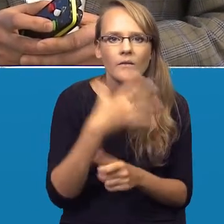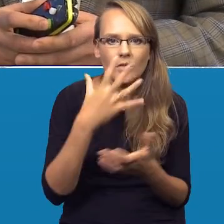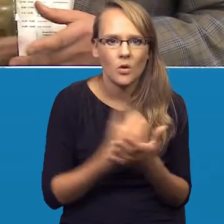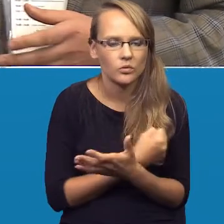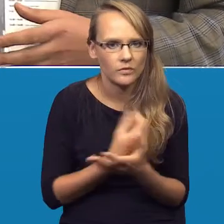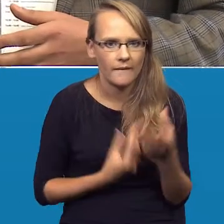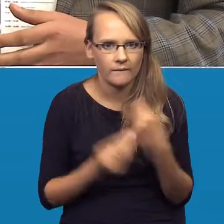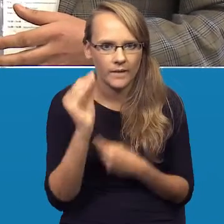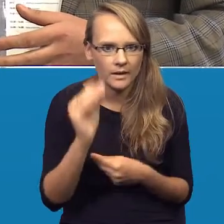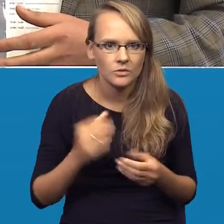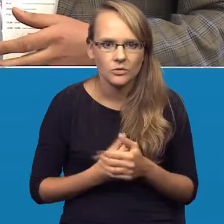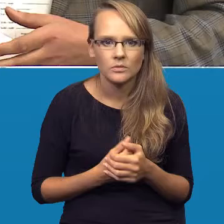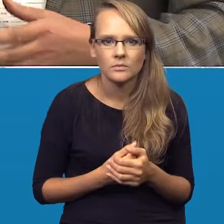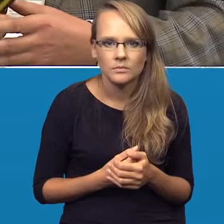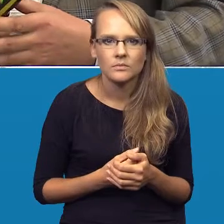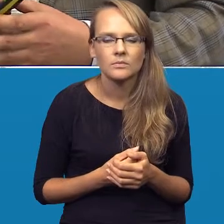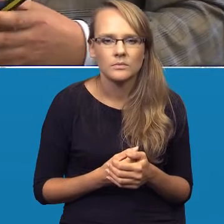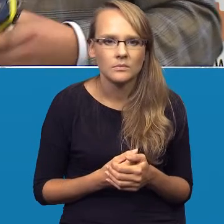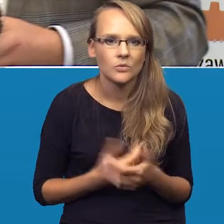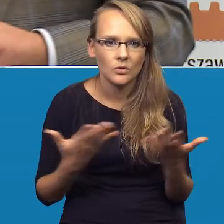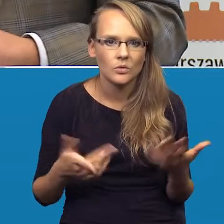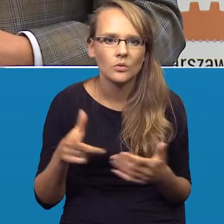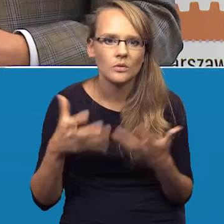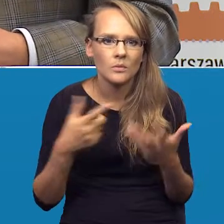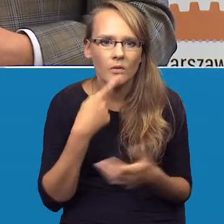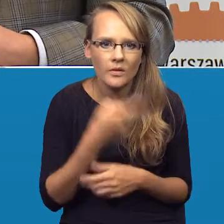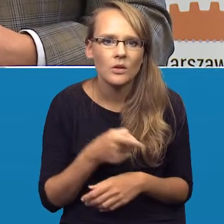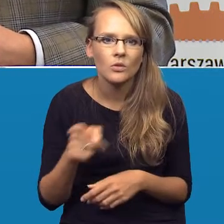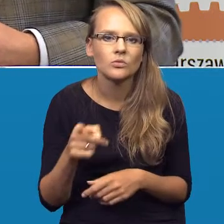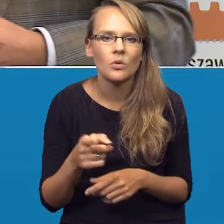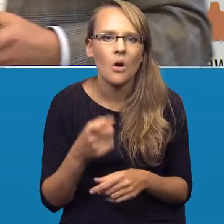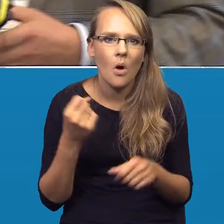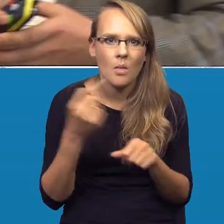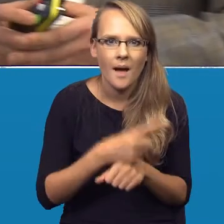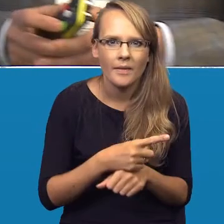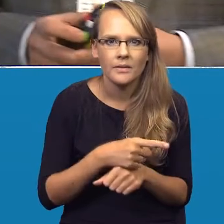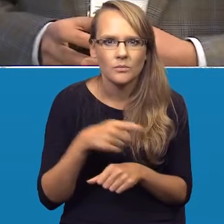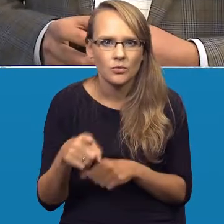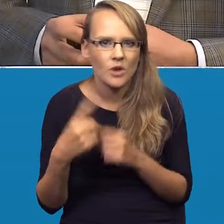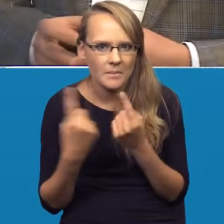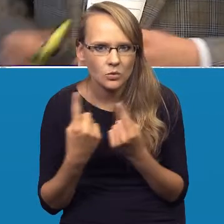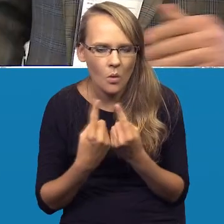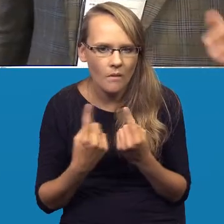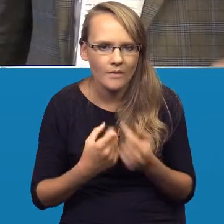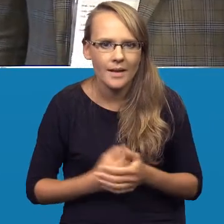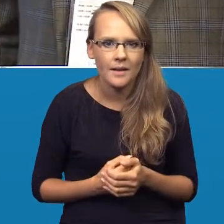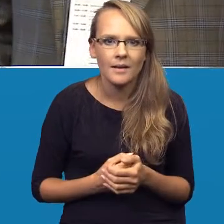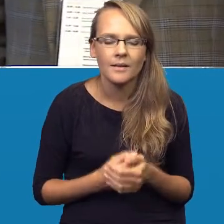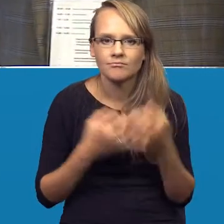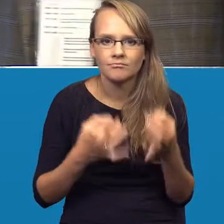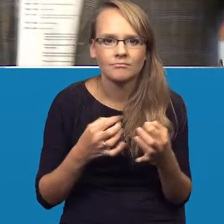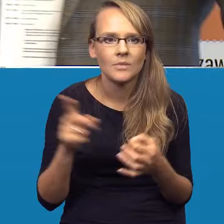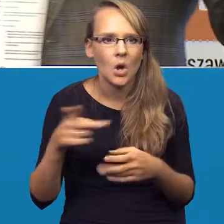stopniu. I tutaj przede wszystkim chciałbym powiedzieć o to, że to są odpady przemysłowe. W tej chwili, jeżeli chodzi o